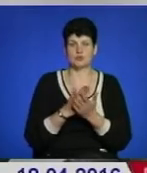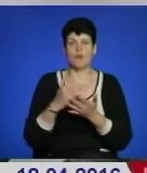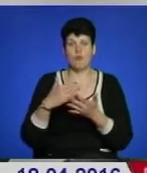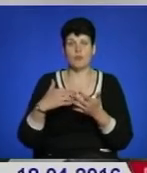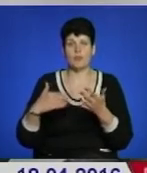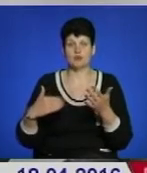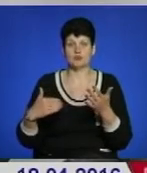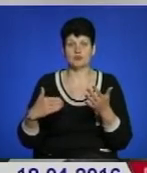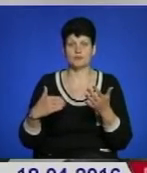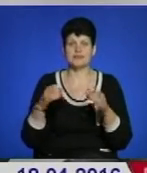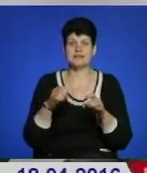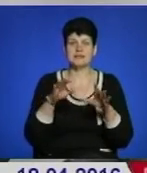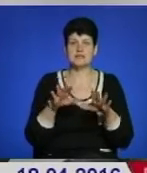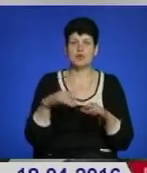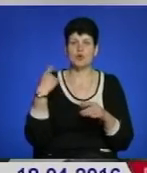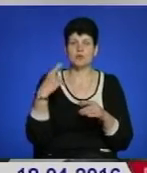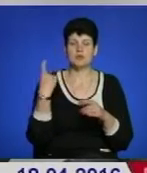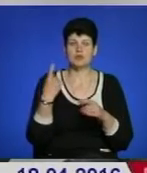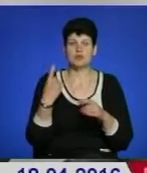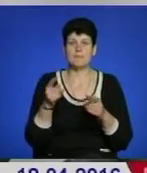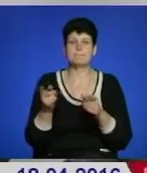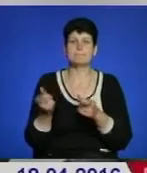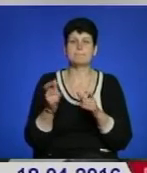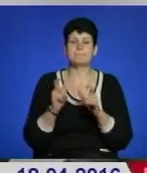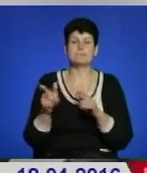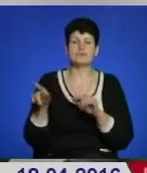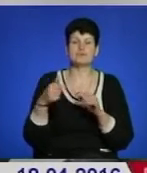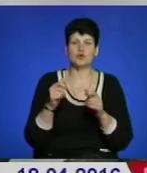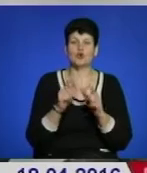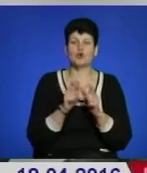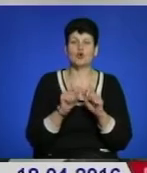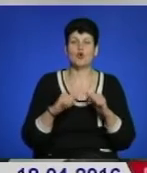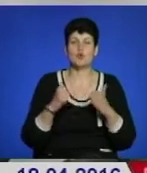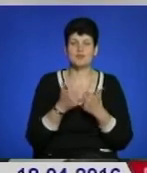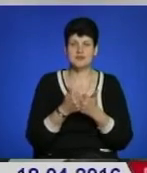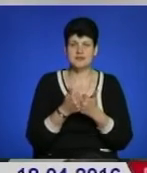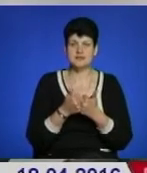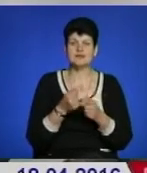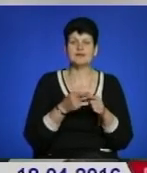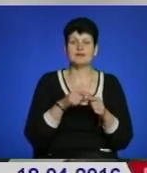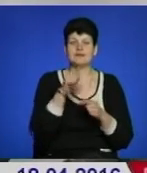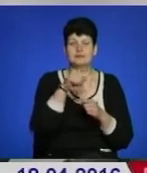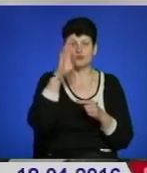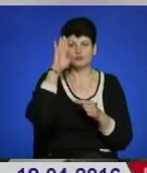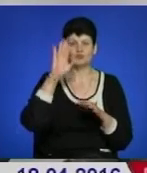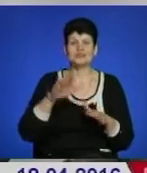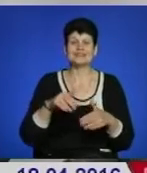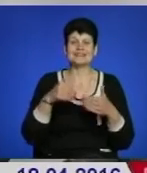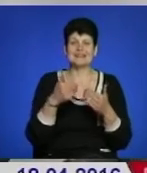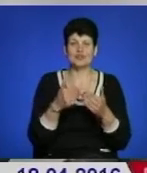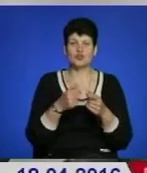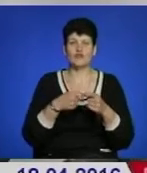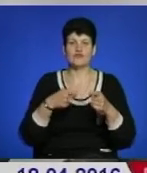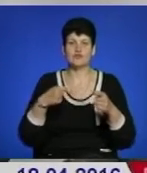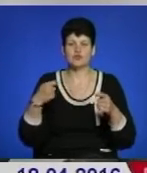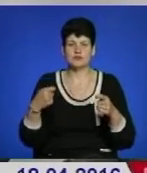подальшому, за рішенням обласної призовної комісії, зазначені категорії призовників буде надано відстрочка